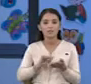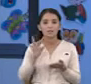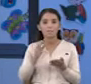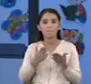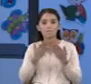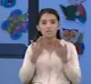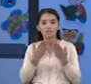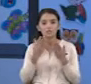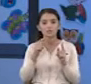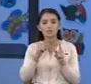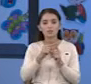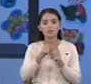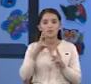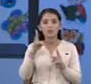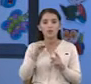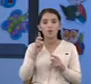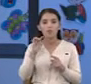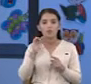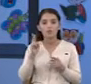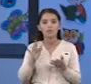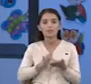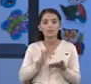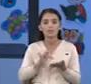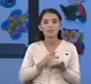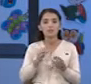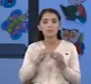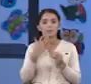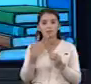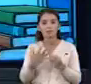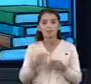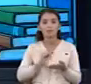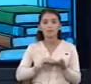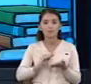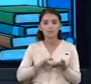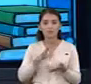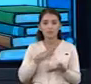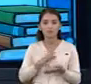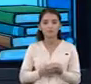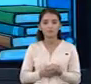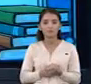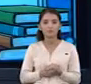Прописать и прочитать слова на букву «э» на странице 15. Записали?